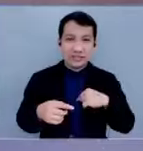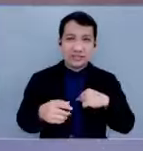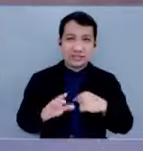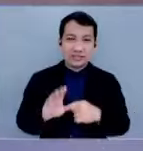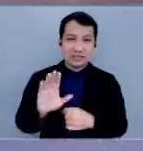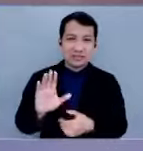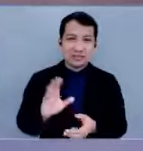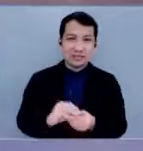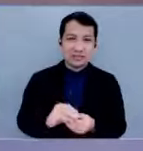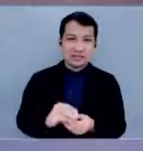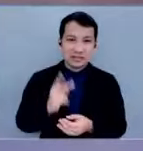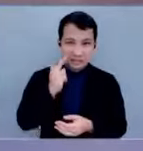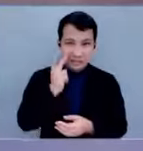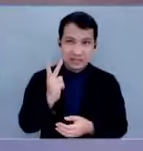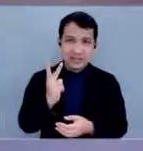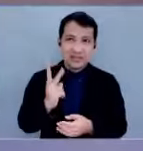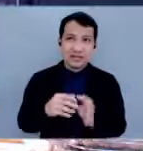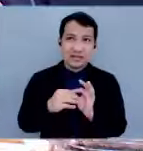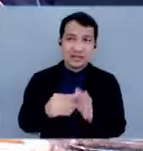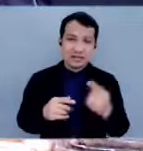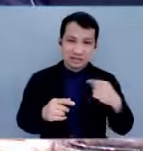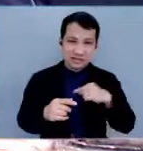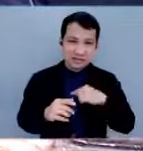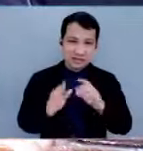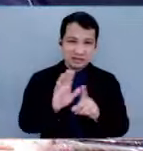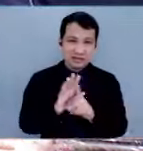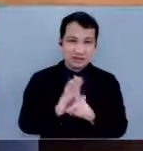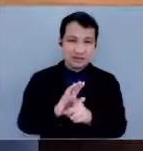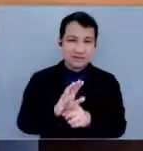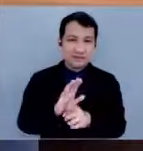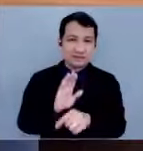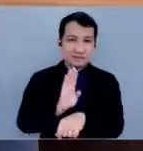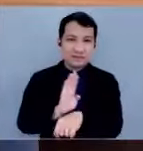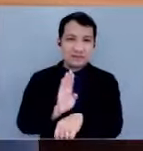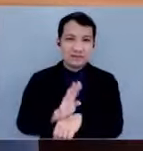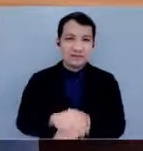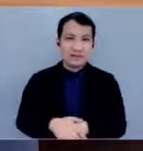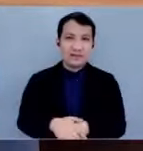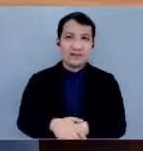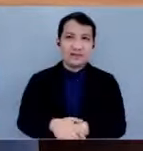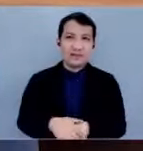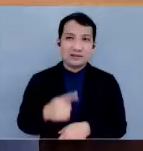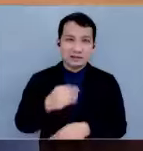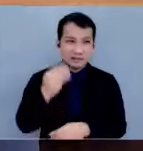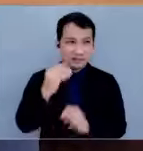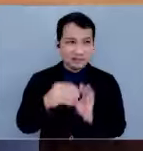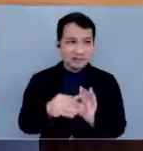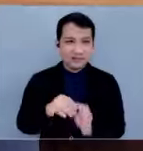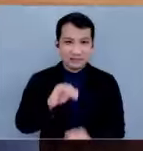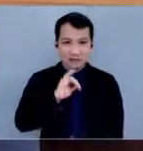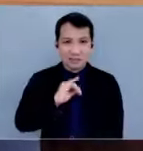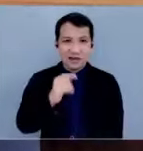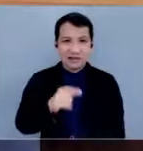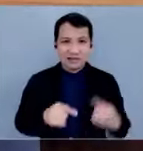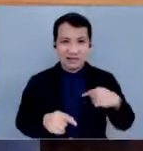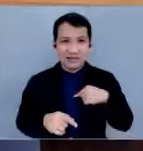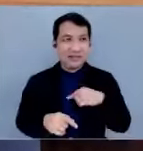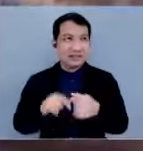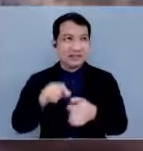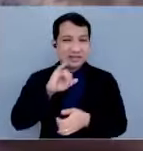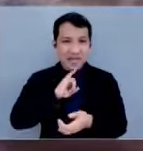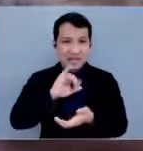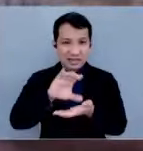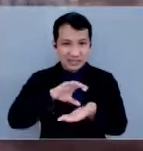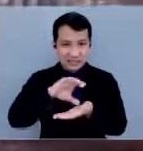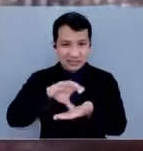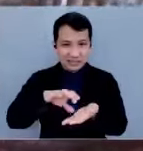sa'yo. Yes. Frances, tell us more about your business. This is 2-in-1. It's an ice cream and cake in one. So, okay. Pag may